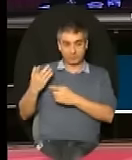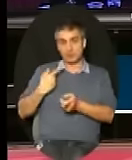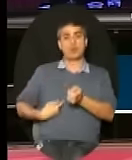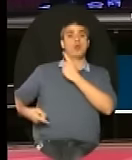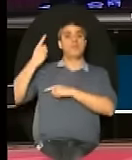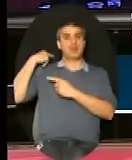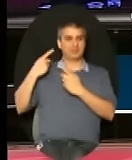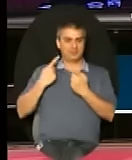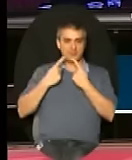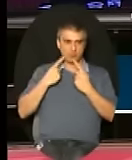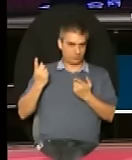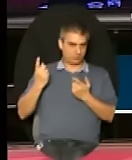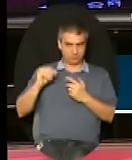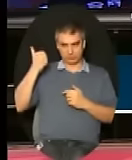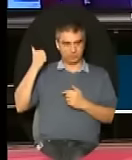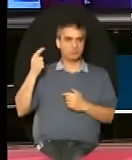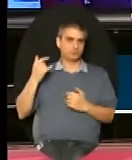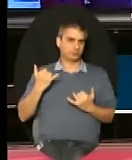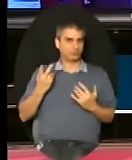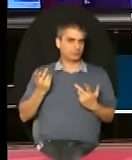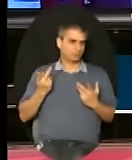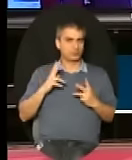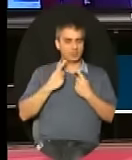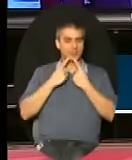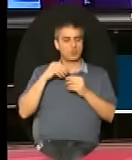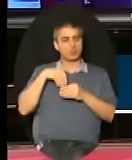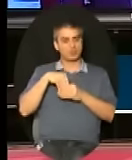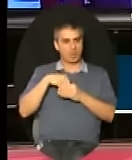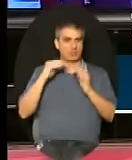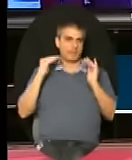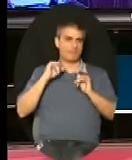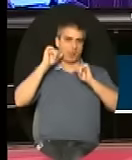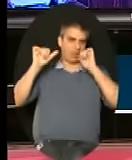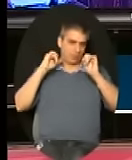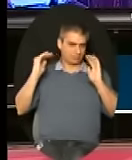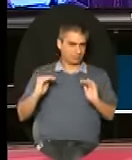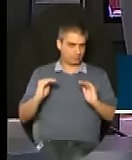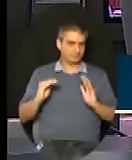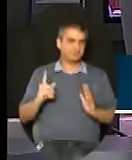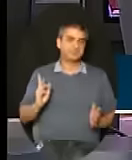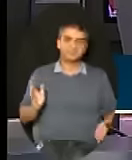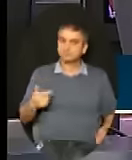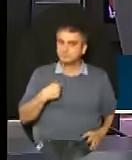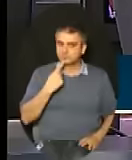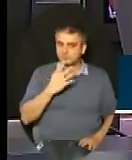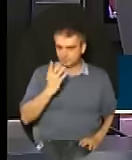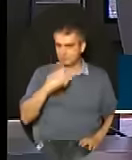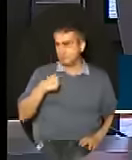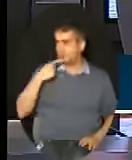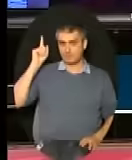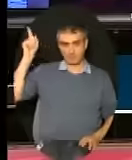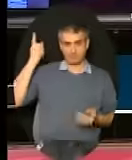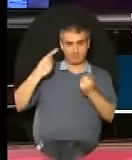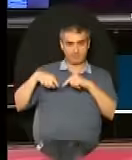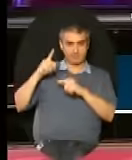הראשון, היה, אני מוכרחה לומר, יותר דיון של תוכן ופחות של צעקות, אבל אני אומרת לך את מה שגם אמרתי בדיון.